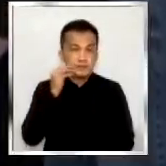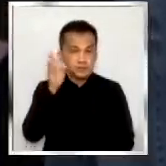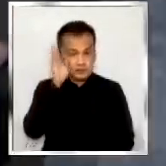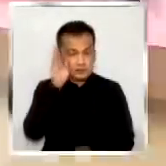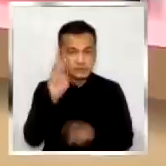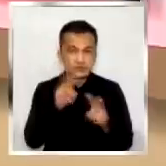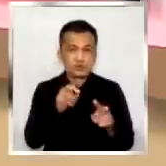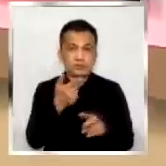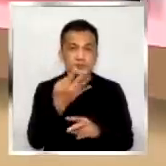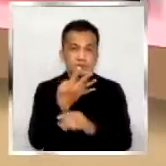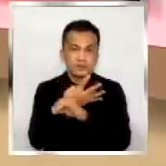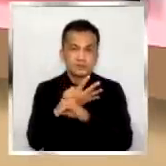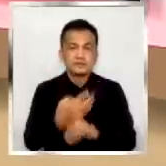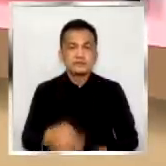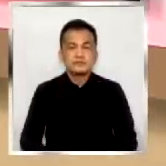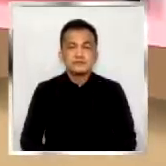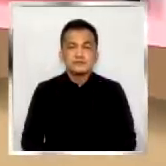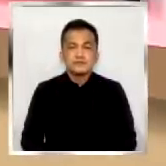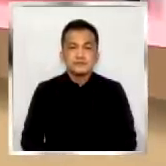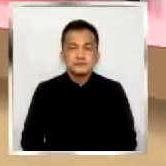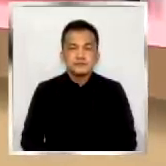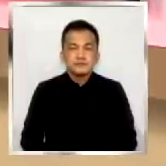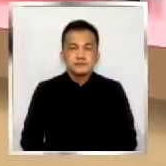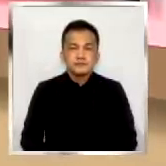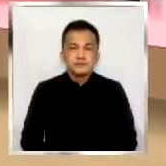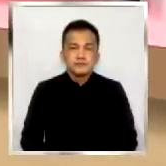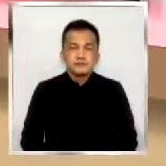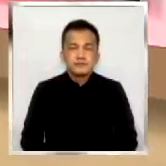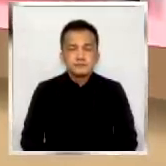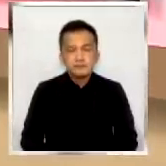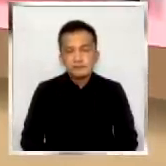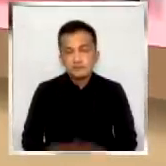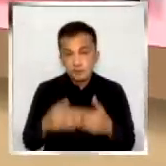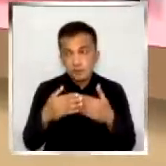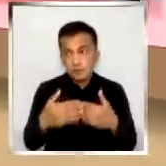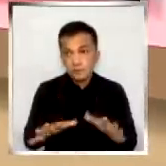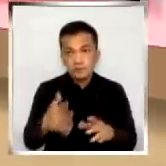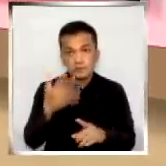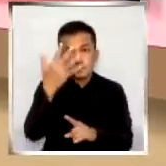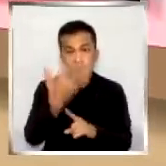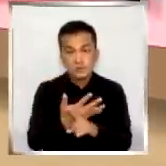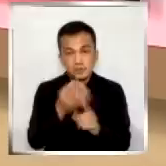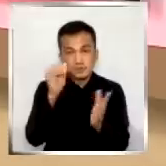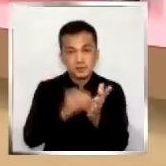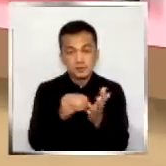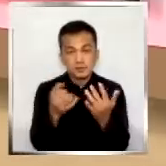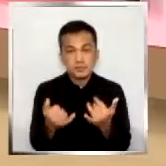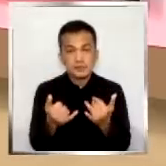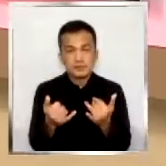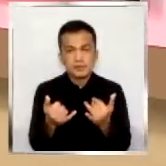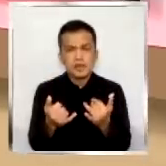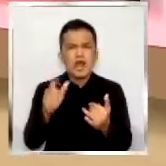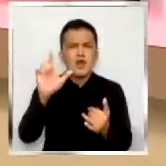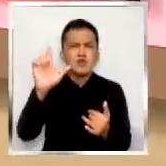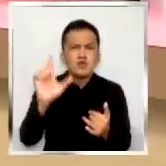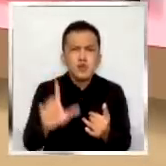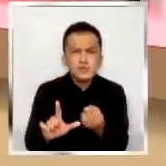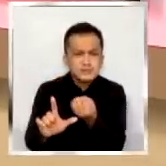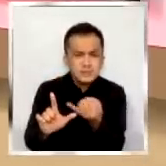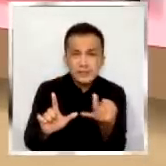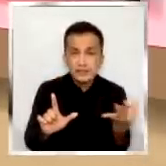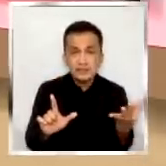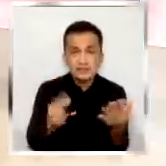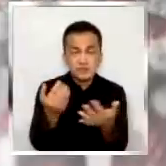oras. Matapos ang mahigit 5 buwan na itala ngayong araw ang pinakamababang bilang ng bagong kaso ng COVID-19 sa